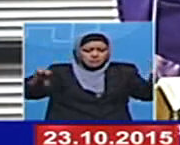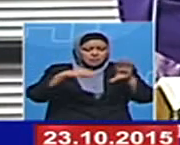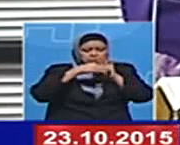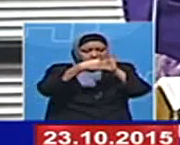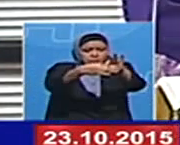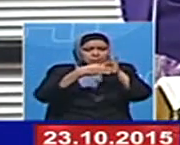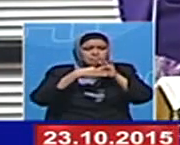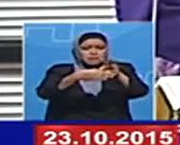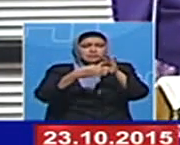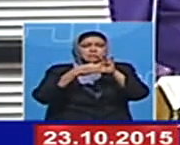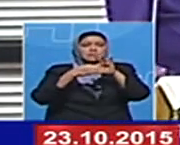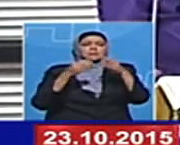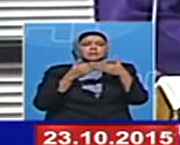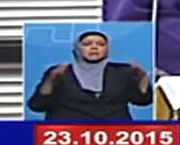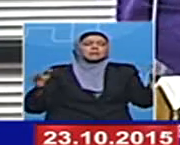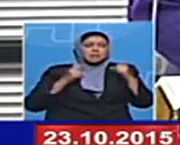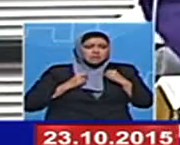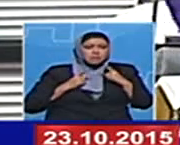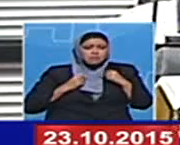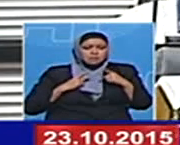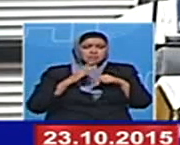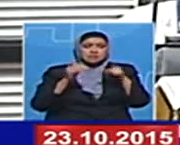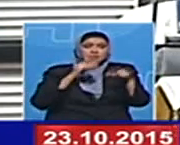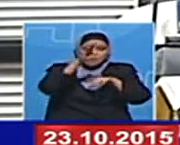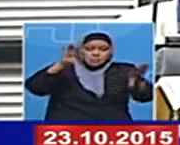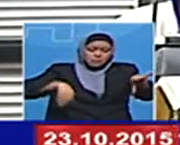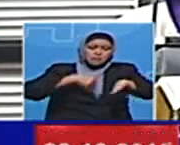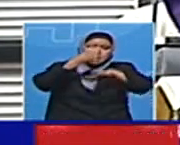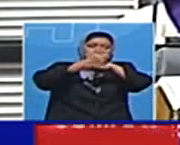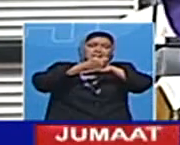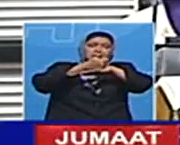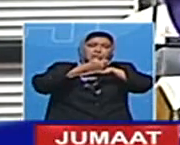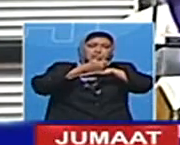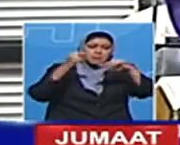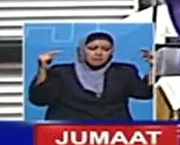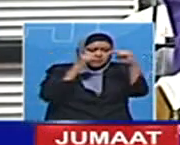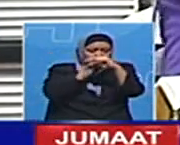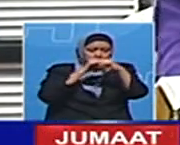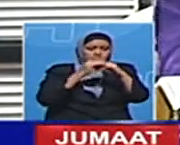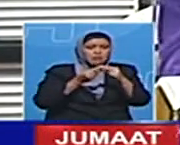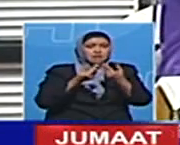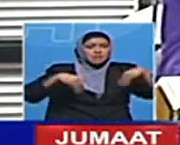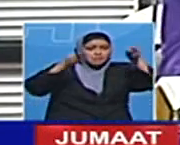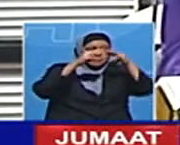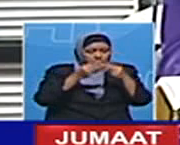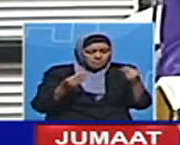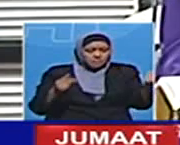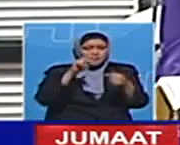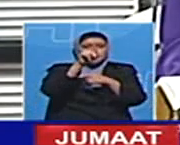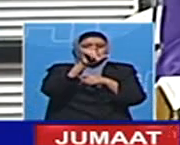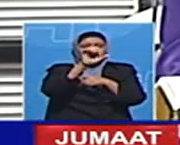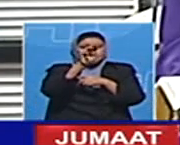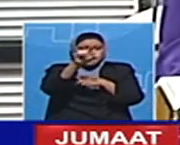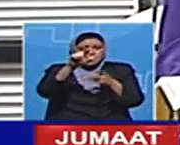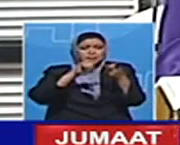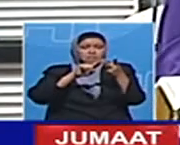akan mengkaji pembinaan lebuhraya persesisiran pantai masjid tanah ke kelebang dan dari kelebang ke jambatan Syed Abdul